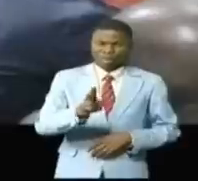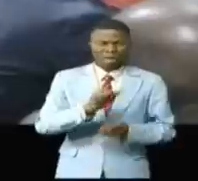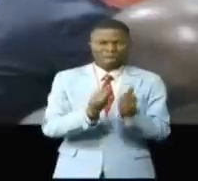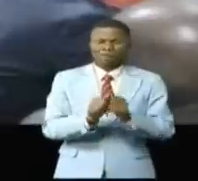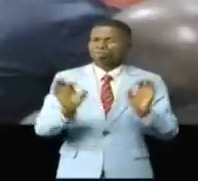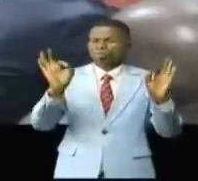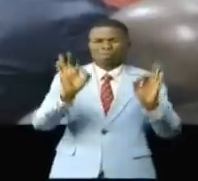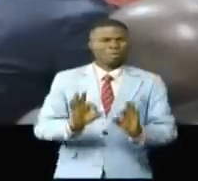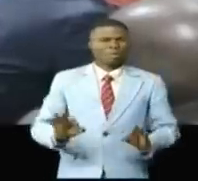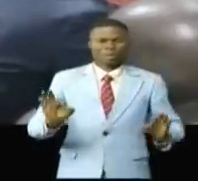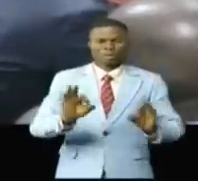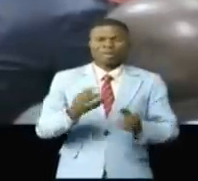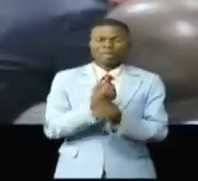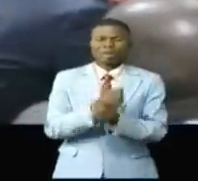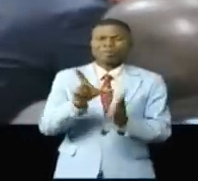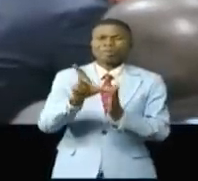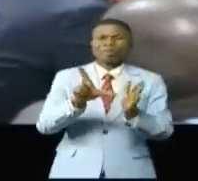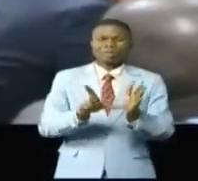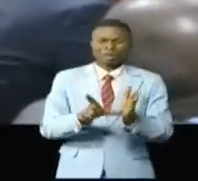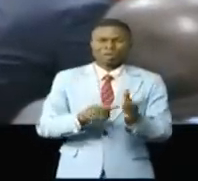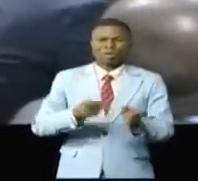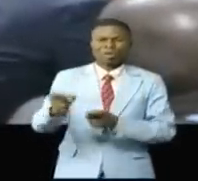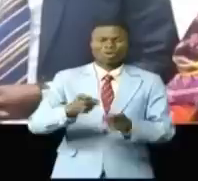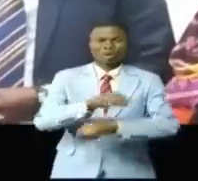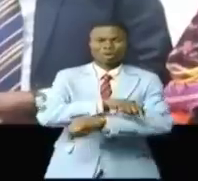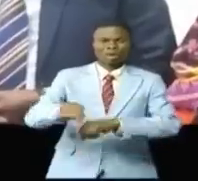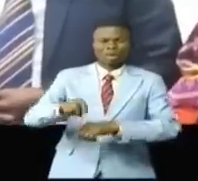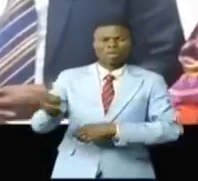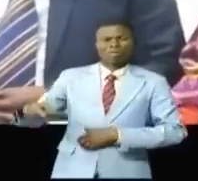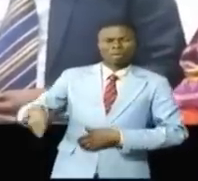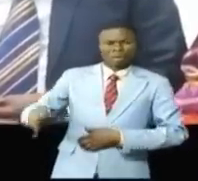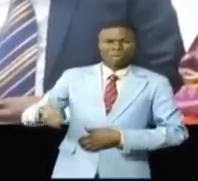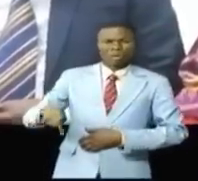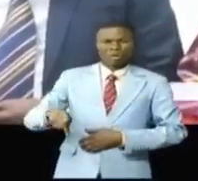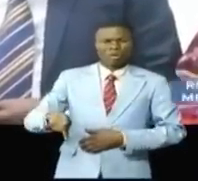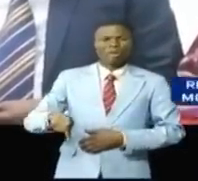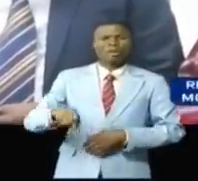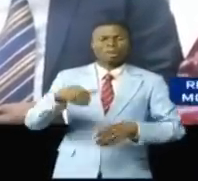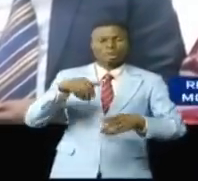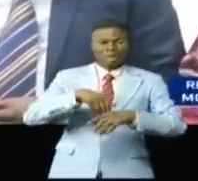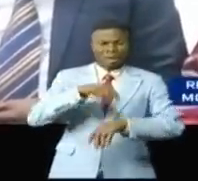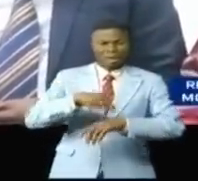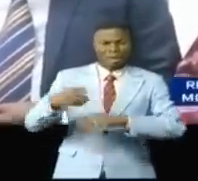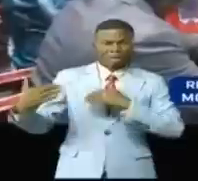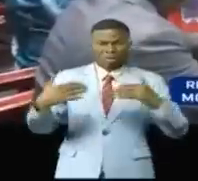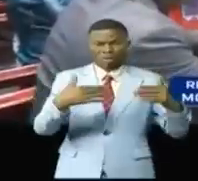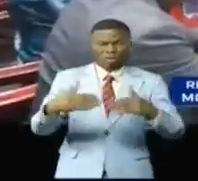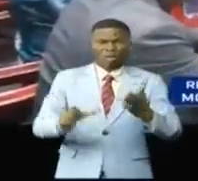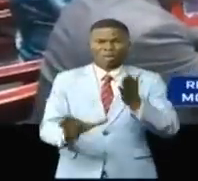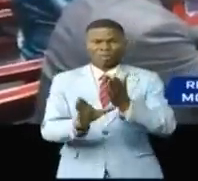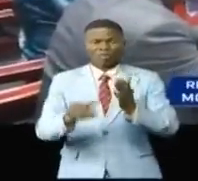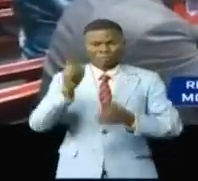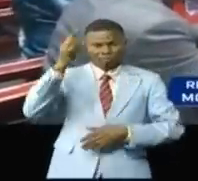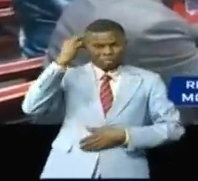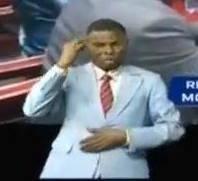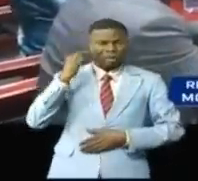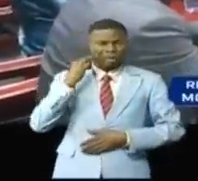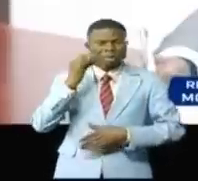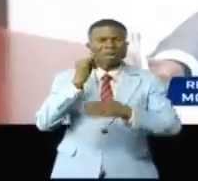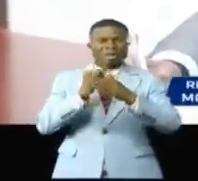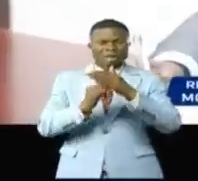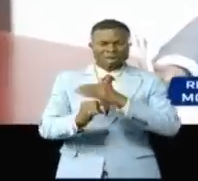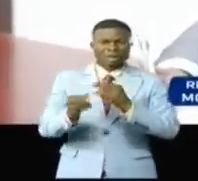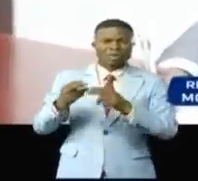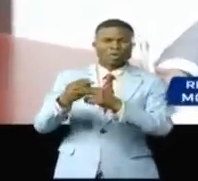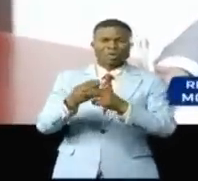pas. Le respect de principes de gestion des institutions provinciales en cheval des batailles du vice-premier ministre, ministre de l'Intérieur